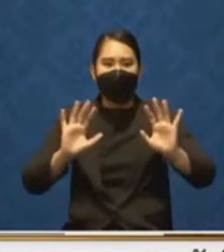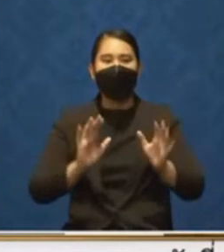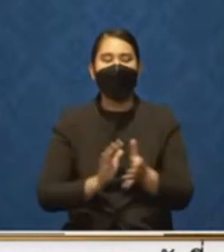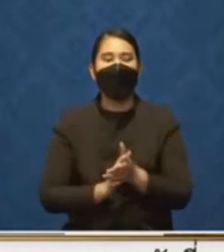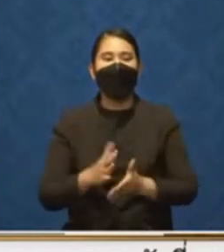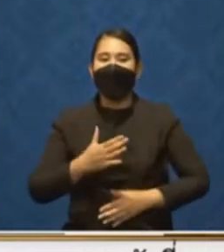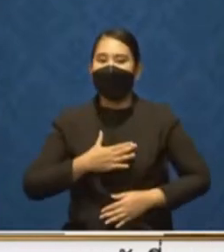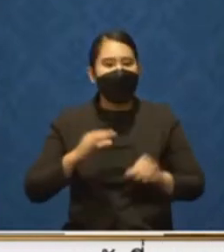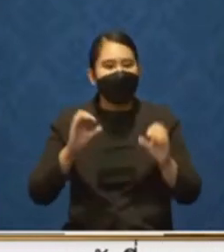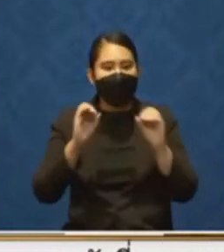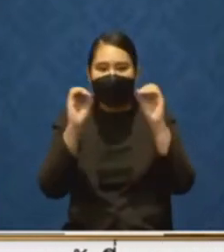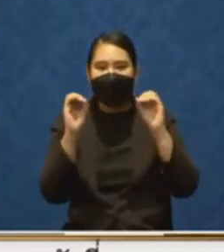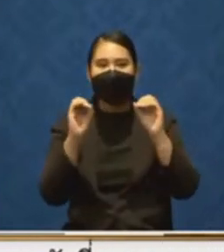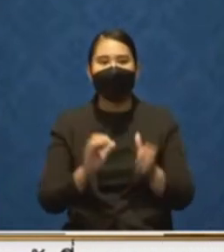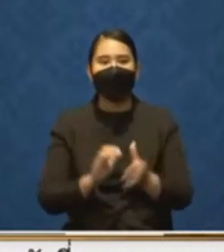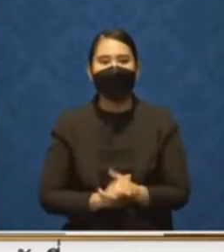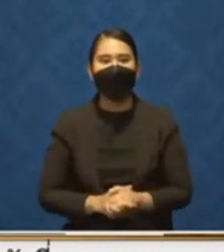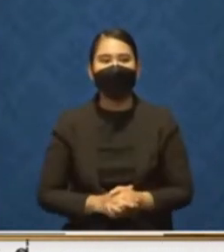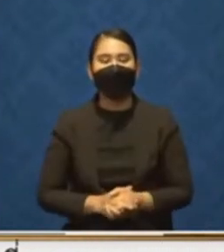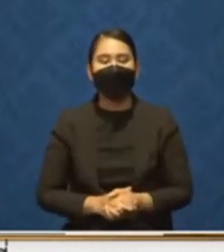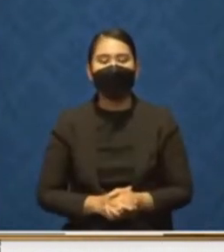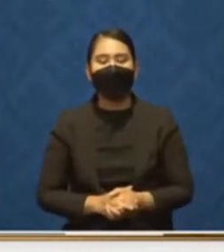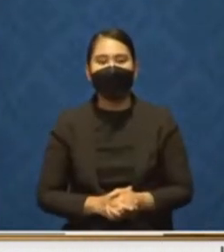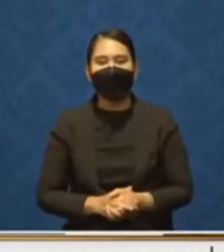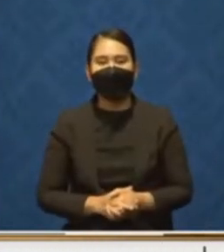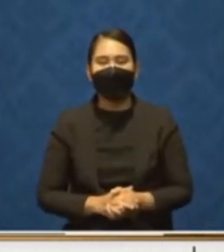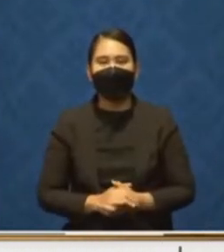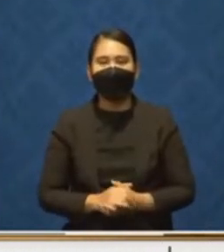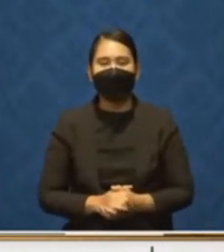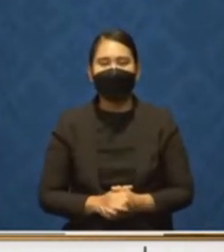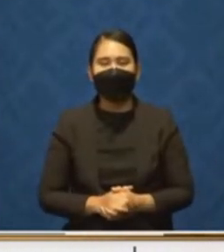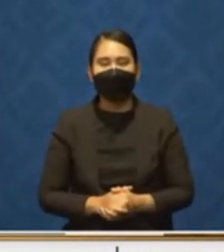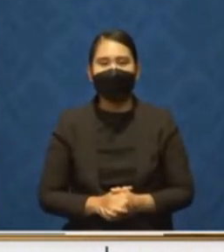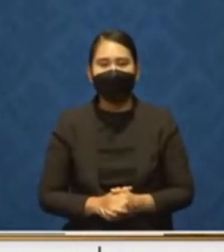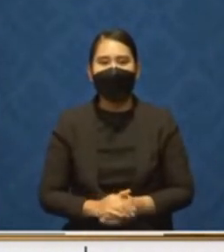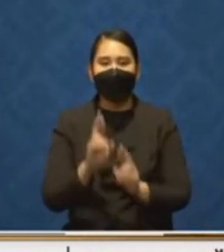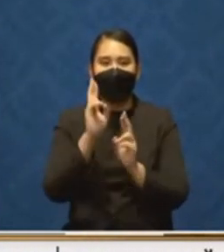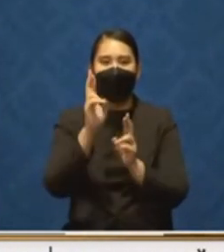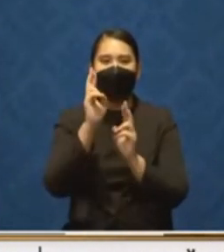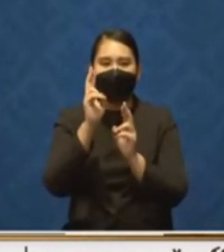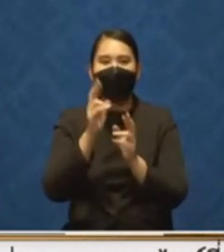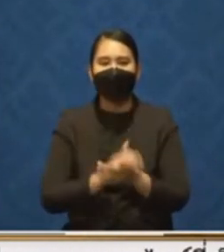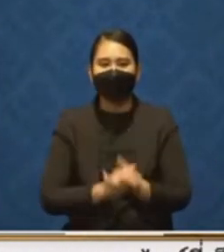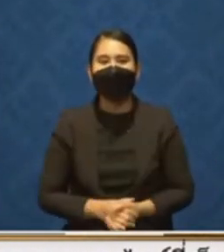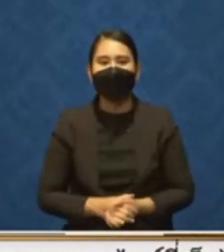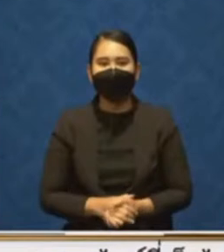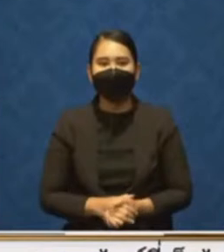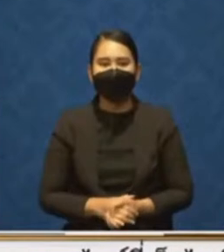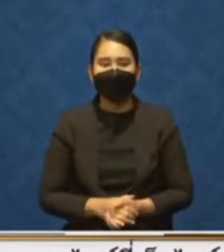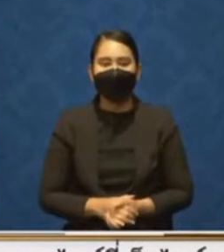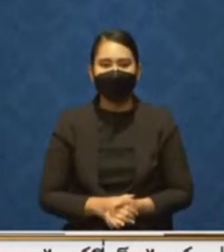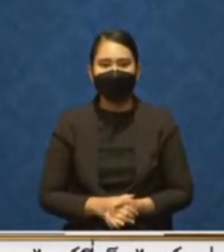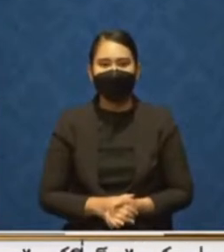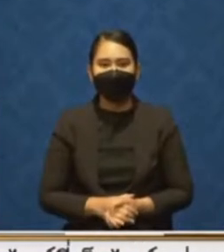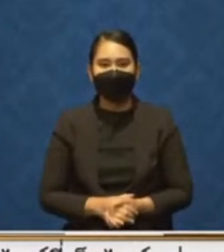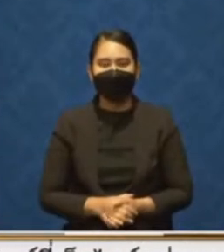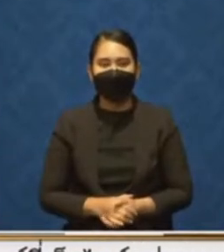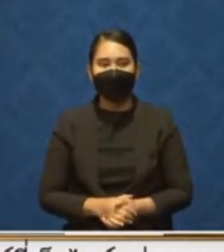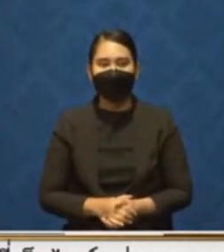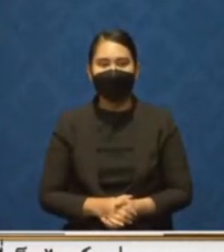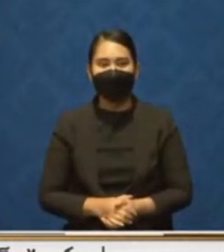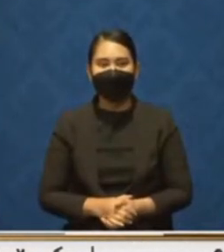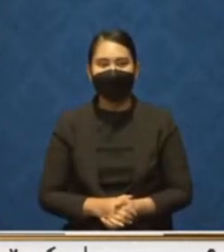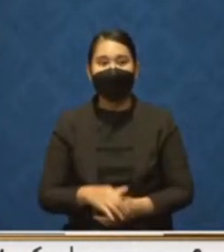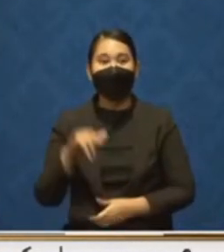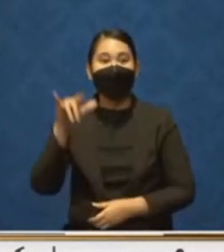ทางการให้ใบอย่างนั้นนะครับก็กำลังหน่อยแล้วกันนะครับเรื่องเหล่านี้เรื่องของเครื่องบินกลับมาขึ้น